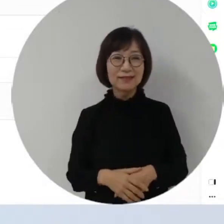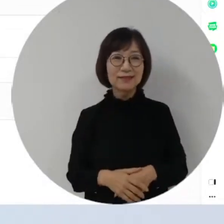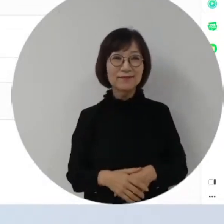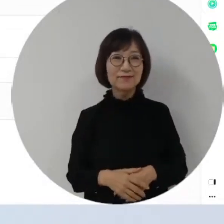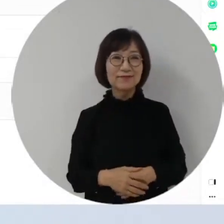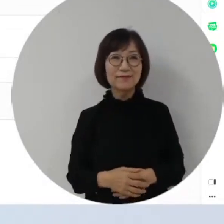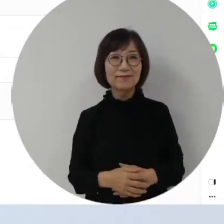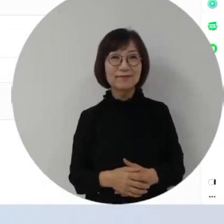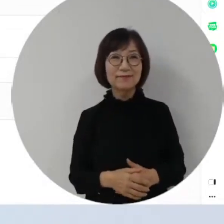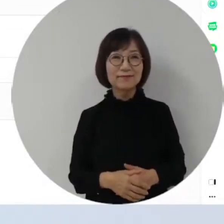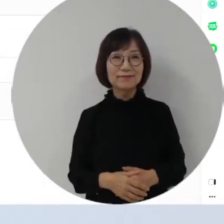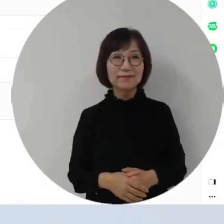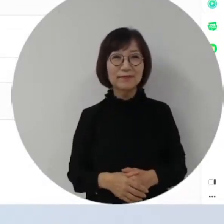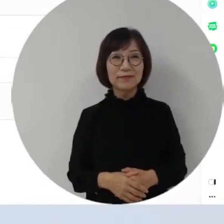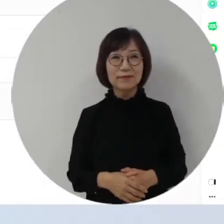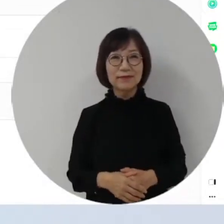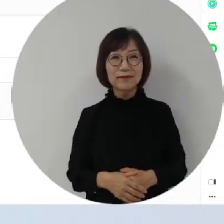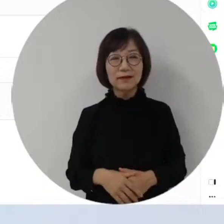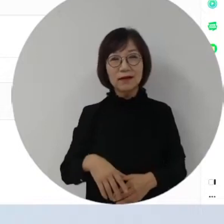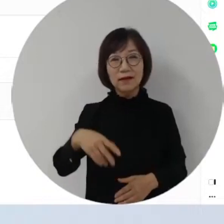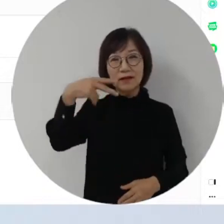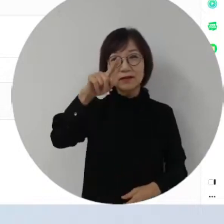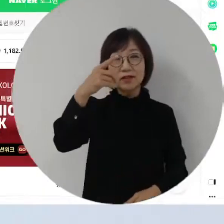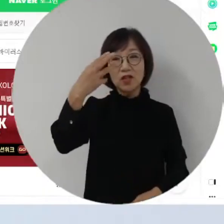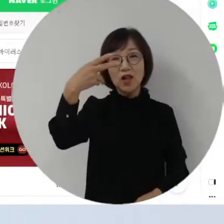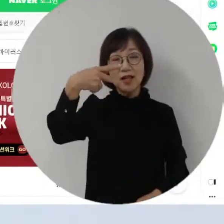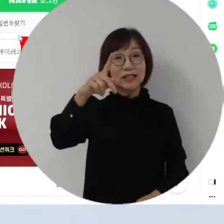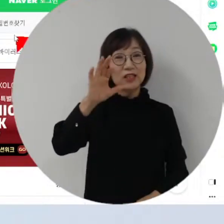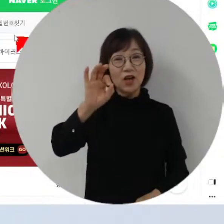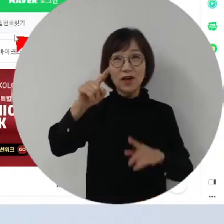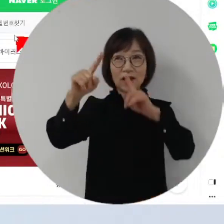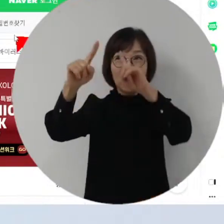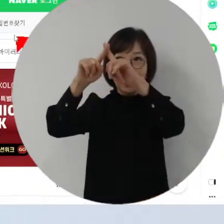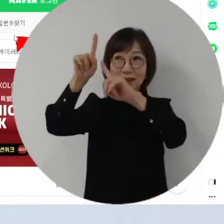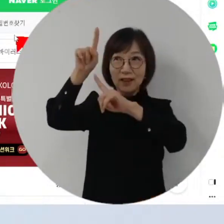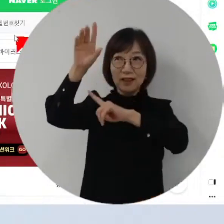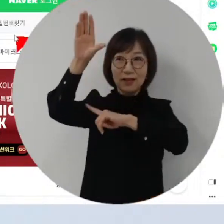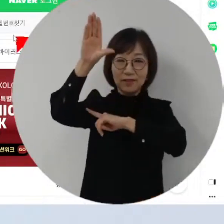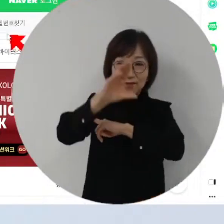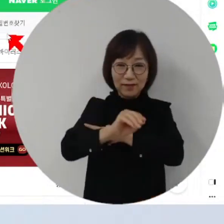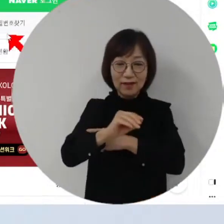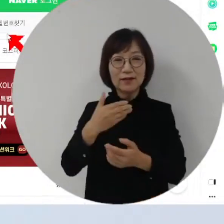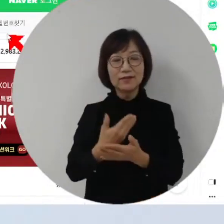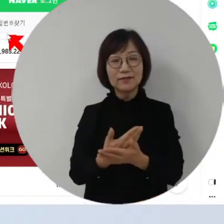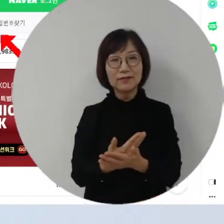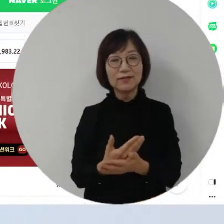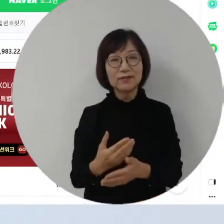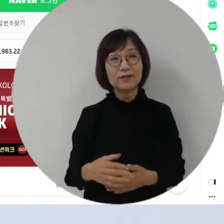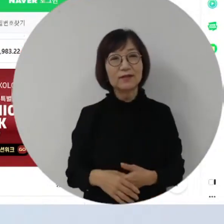되셨나요? 여기 설정 탭을 X 닫기 버튼 눌러서 나와주시고요.